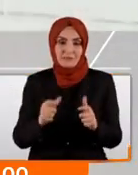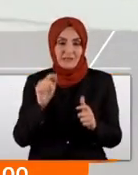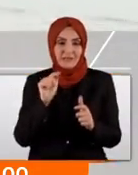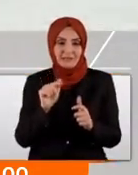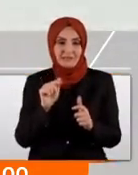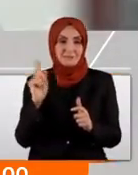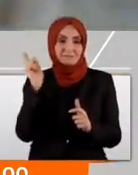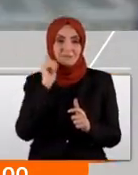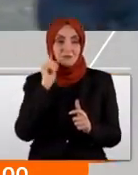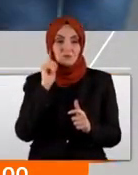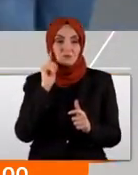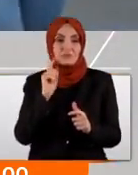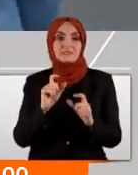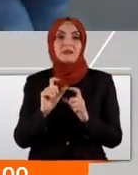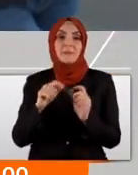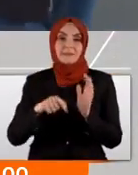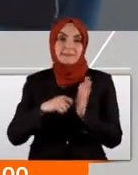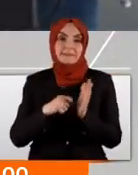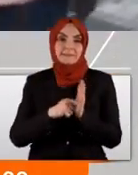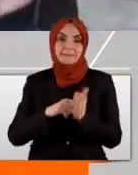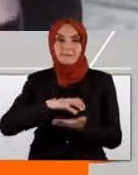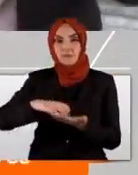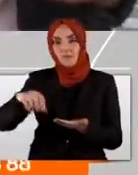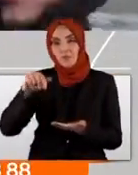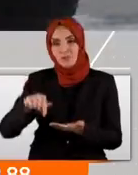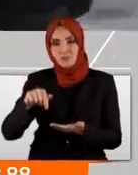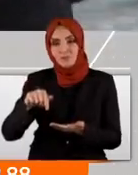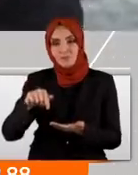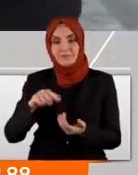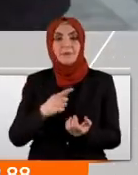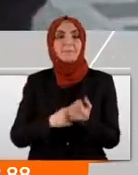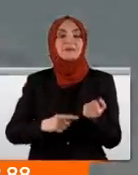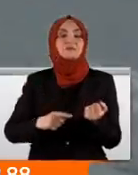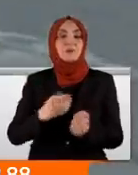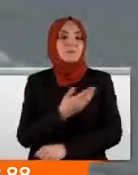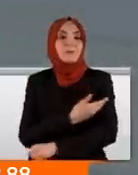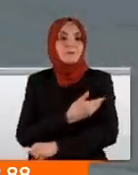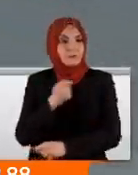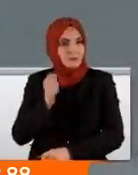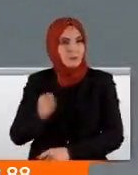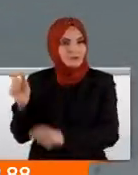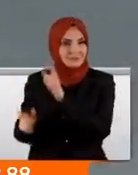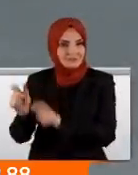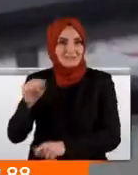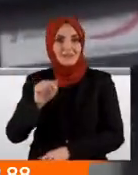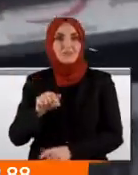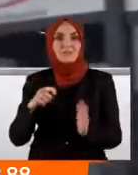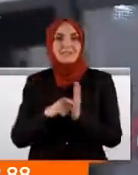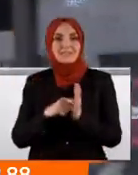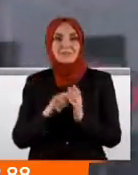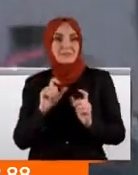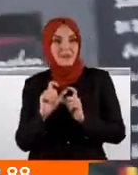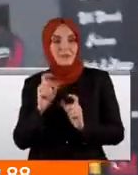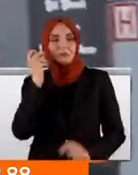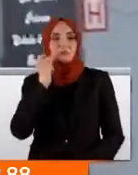Ancak öyle ki Belçikalılar bile bu mahallenin adını adeta unutmuş durumda. Çünkü Küçük Anadolu olarak biliniyor. Küçük